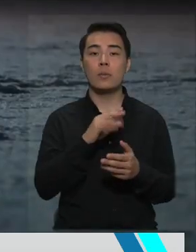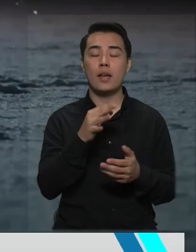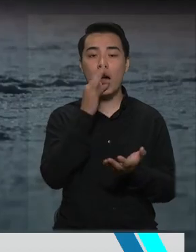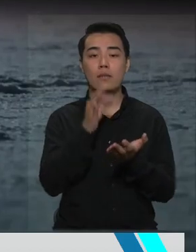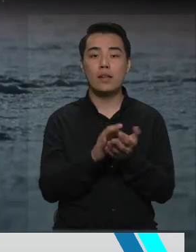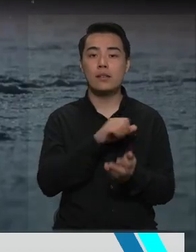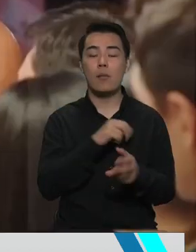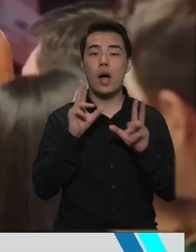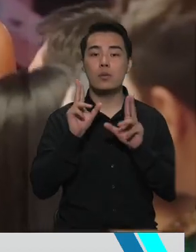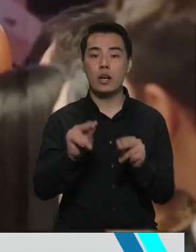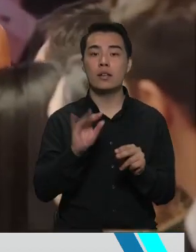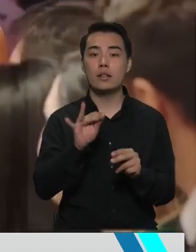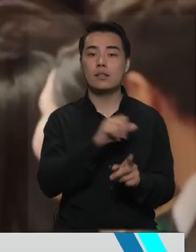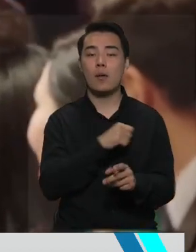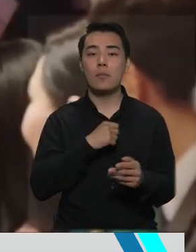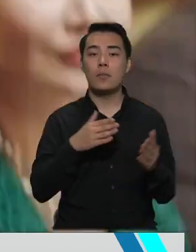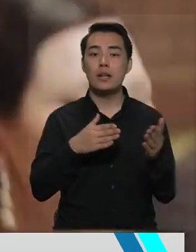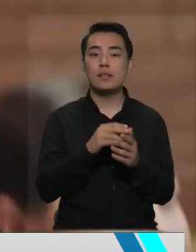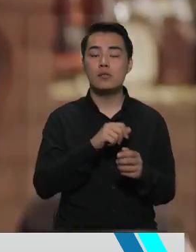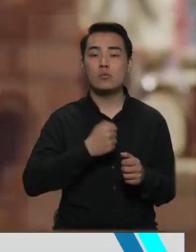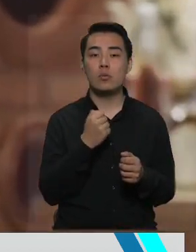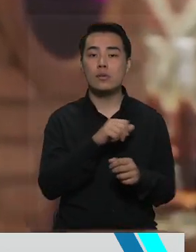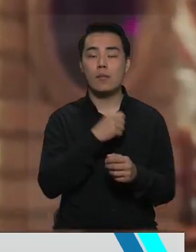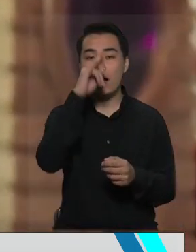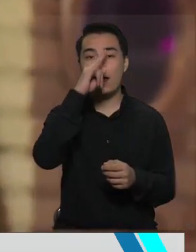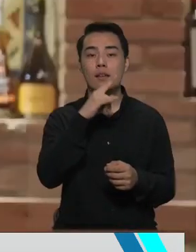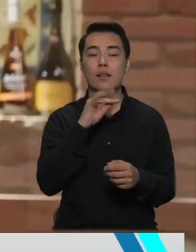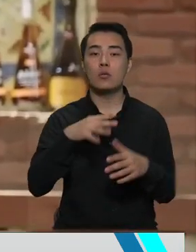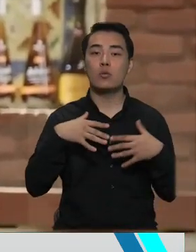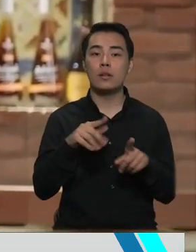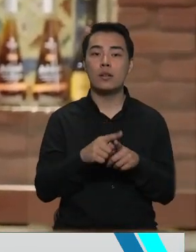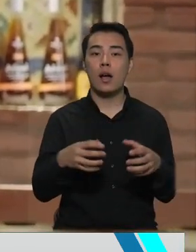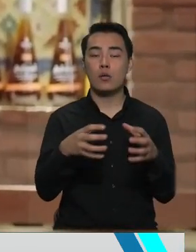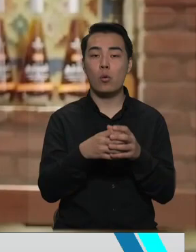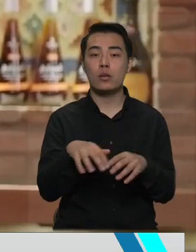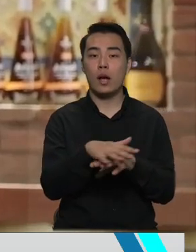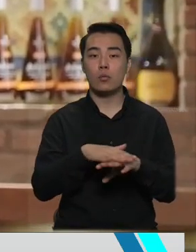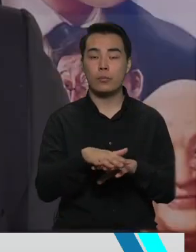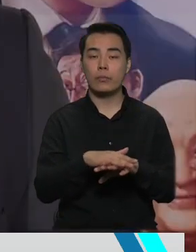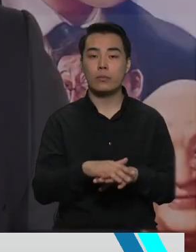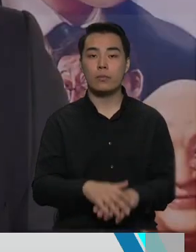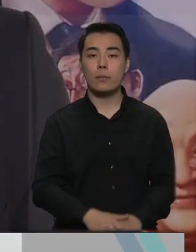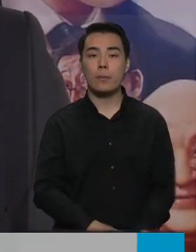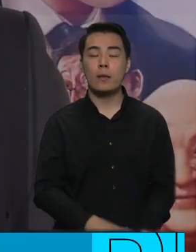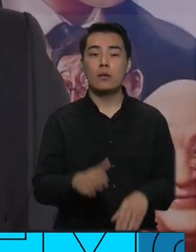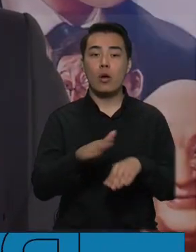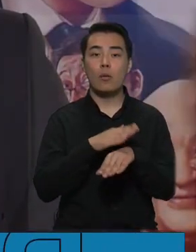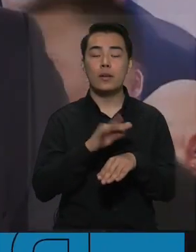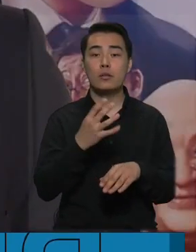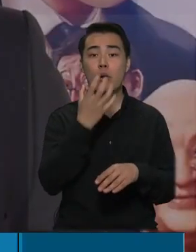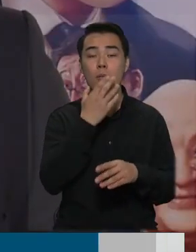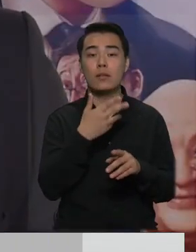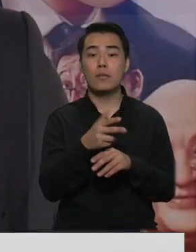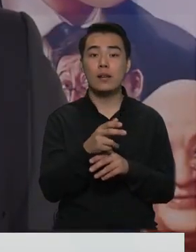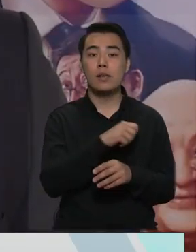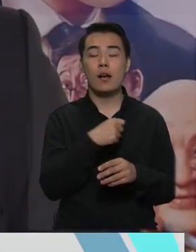за данные обещания А еще о близости традиций и ценности казахского и грузинского народа добрый теплый фильм который